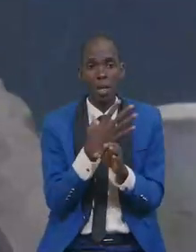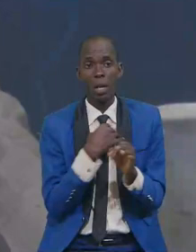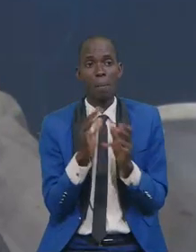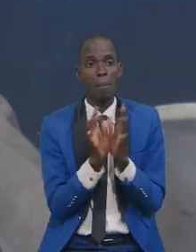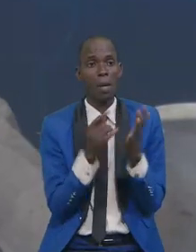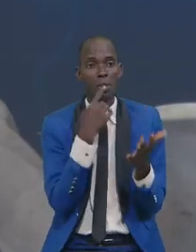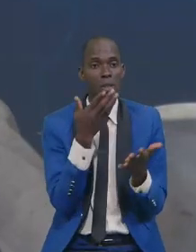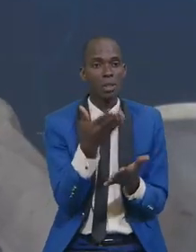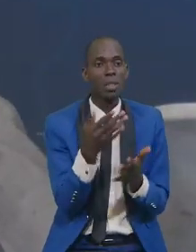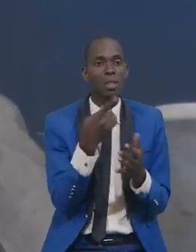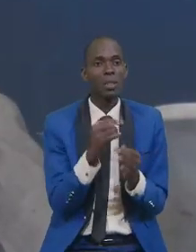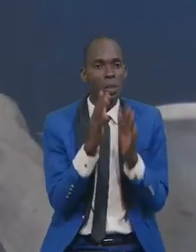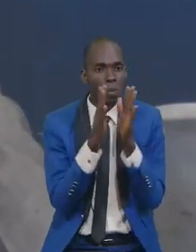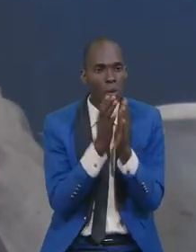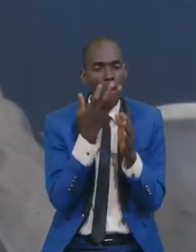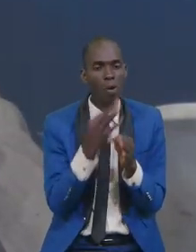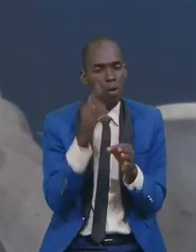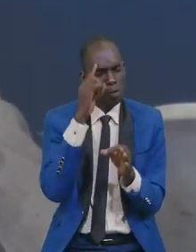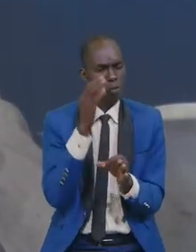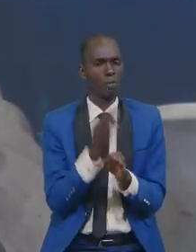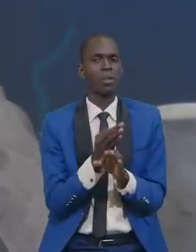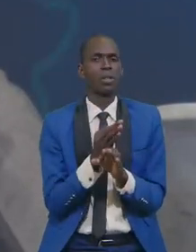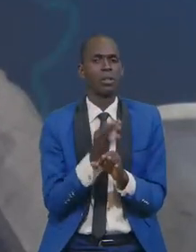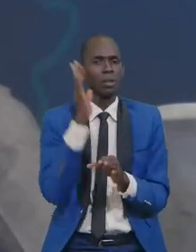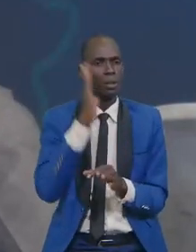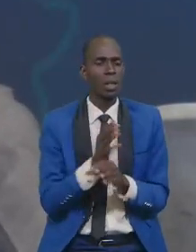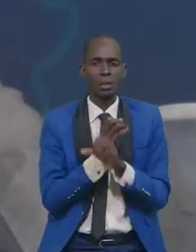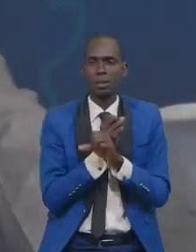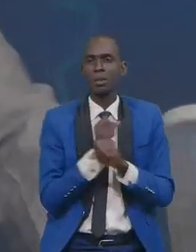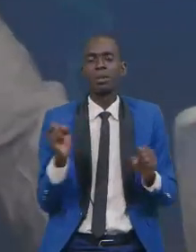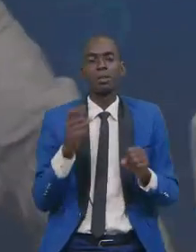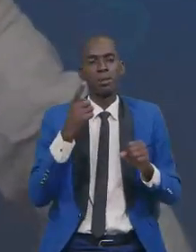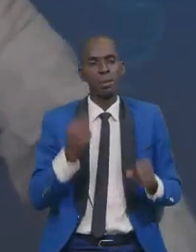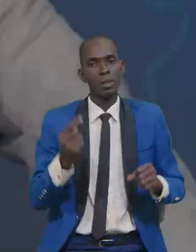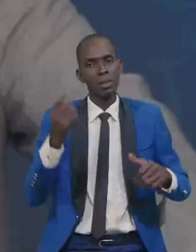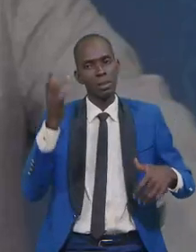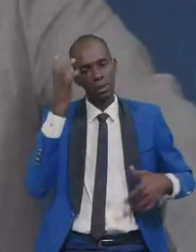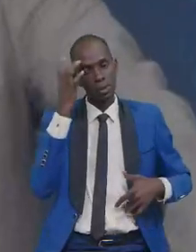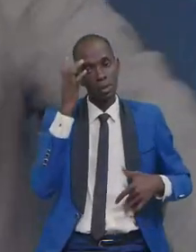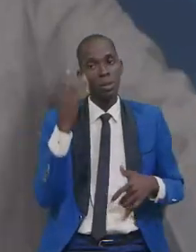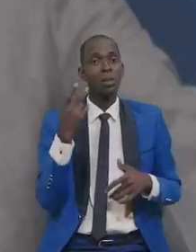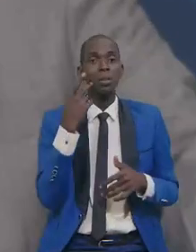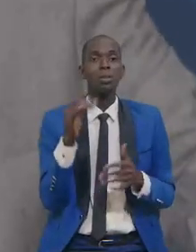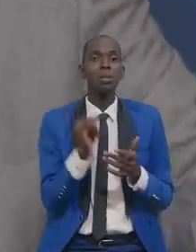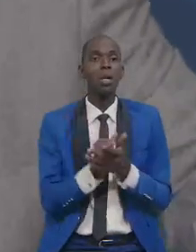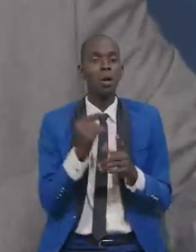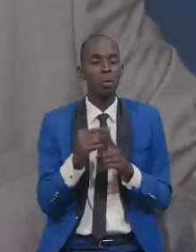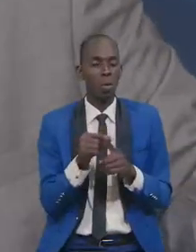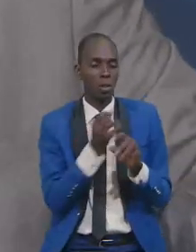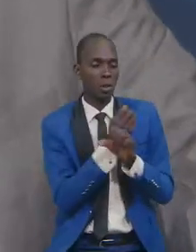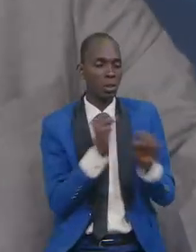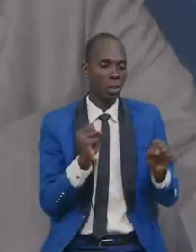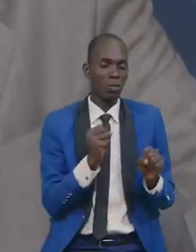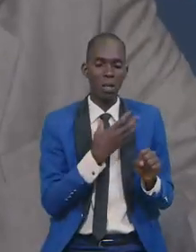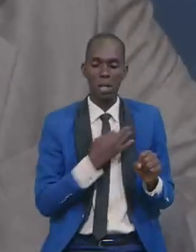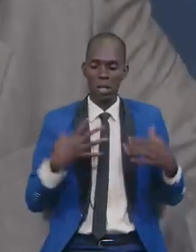de foi guérira. Pourquoi n'a pas dit guérir? Le mot grec